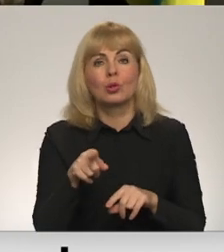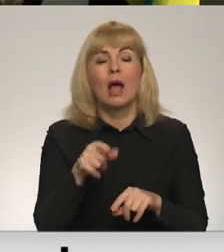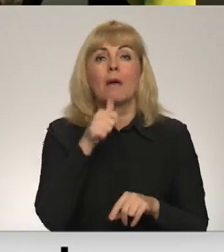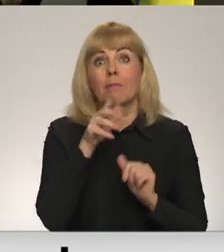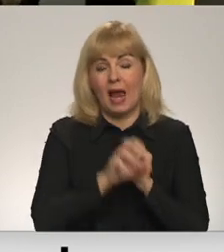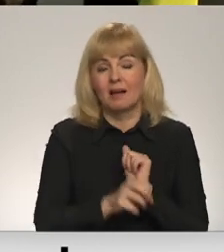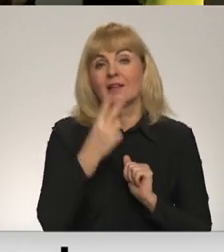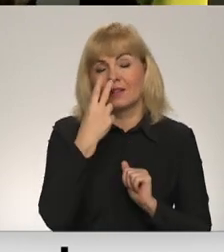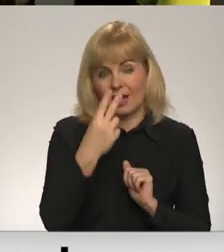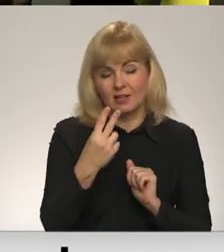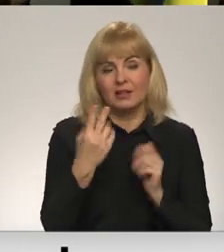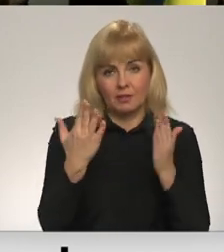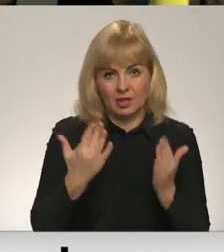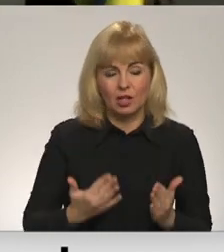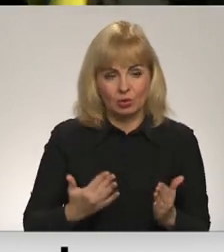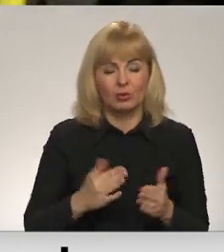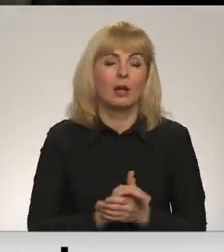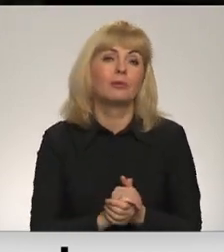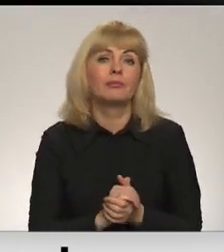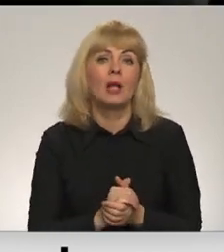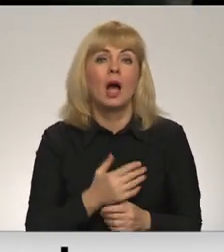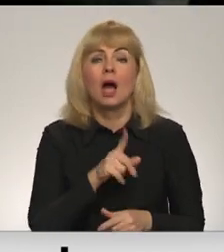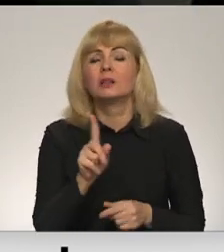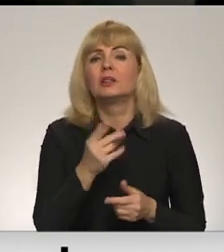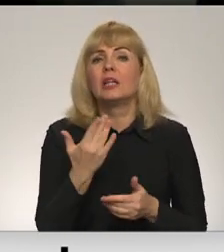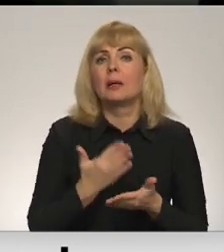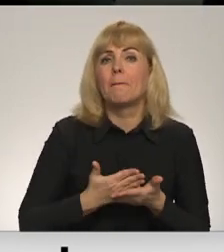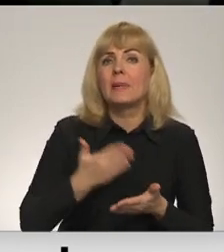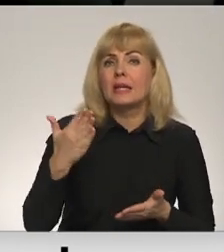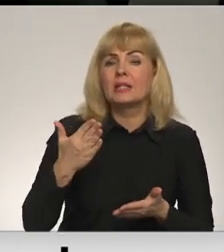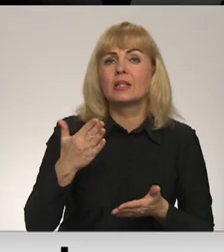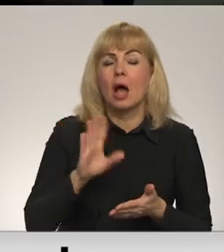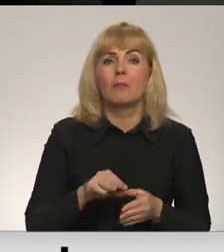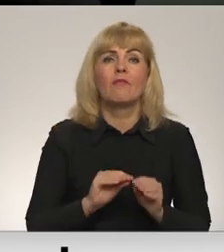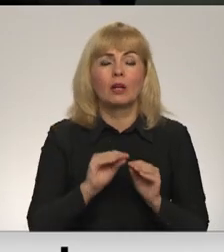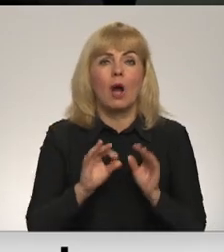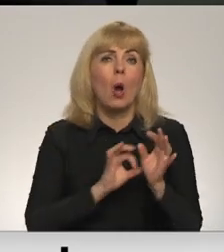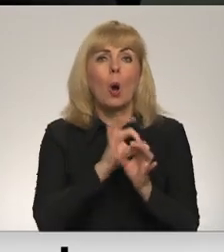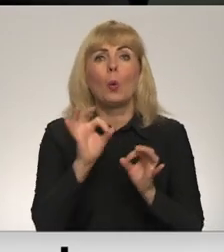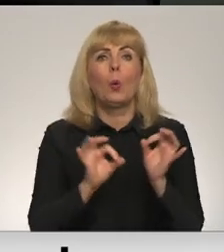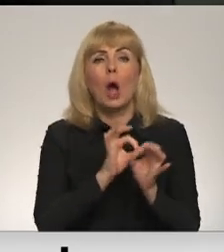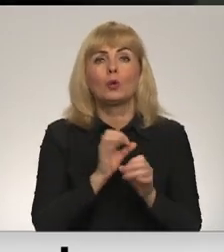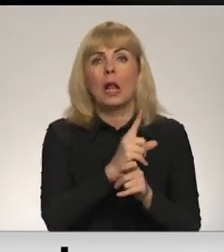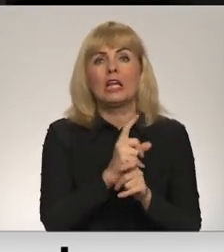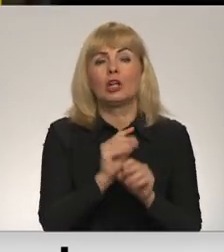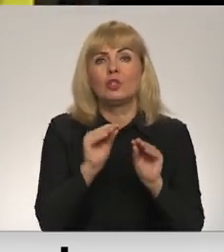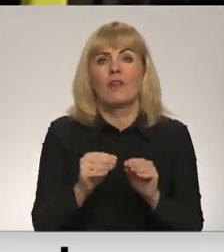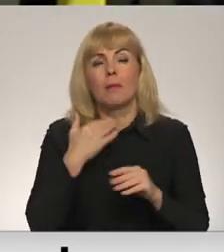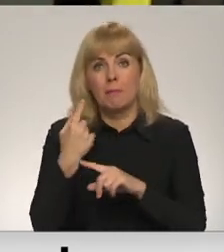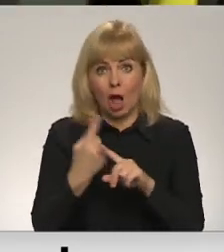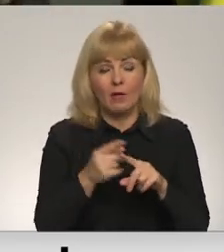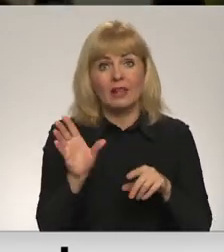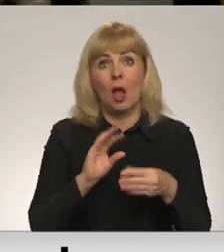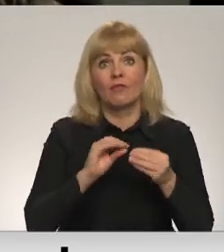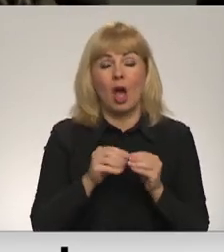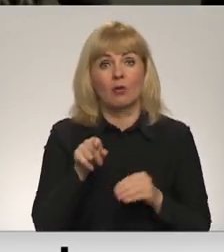būs rezultāti, to mēs, protams, nezinām. Nusaprāt, cik bīstam ir tas, ka varēs izvietot kodolielu ieroču uz Baltkrievijā? Ņemot vairāk, ka tā